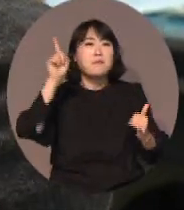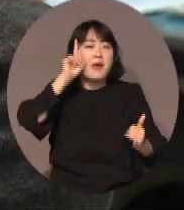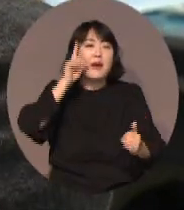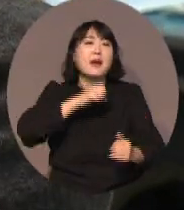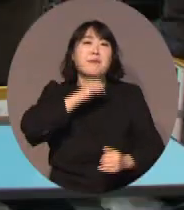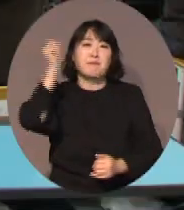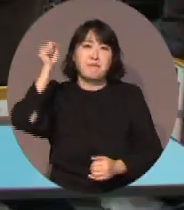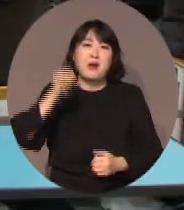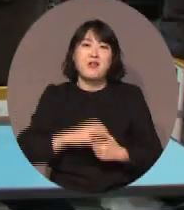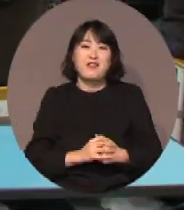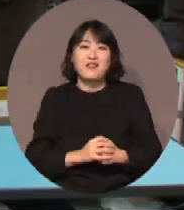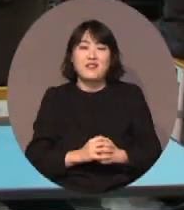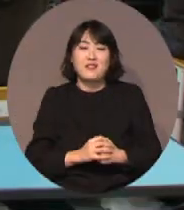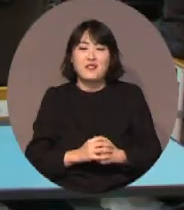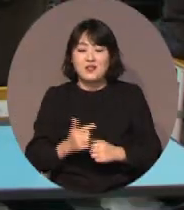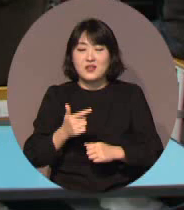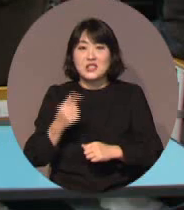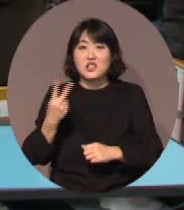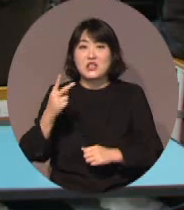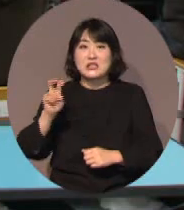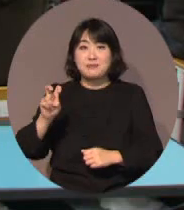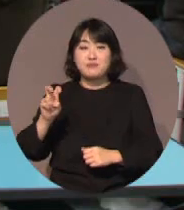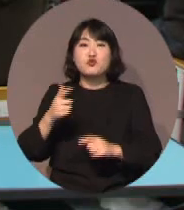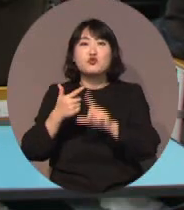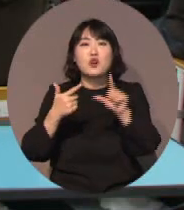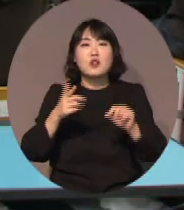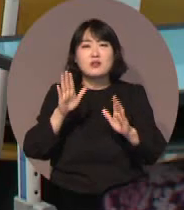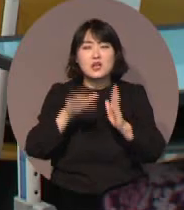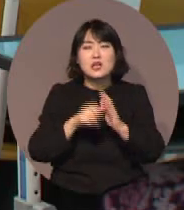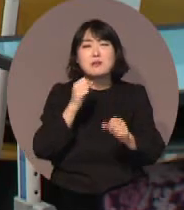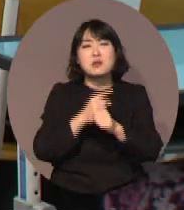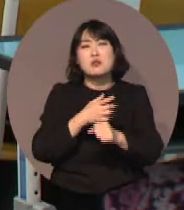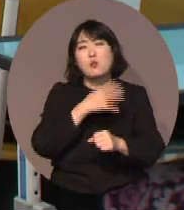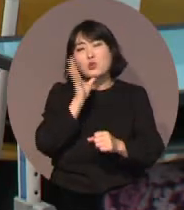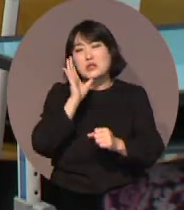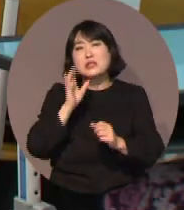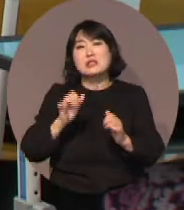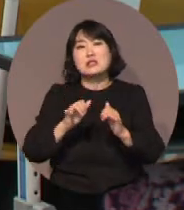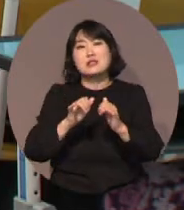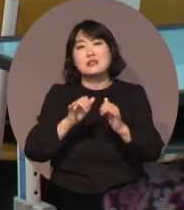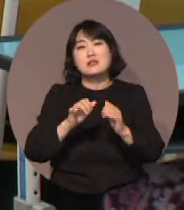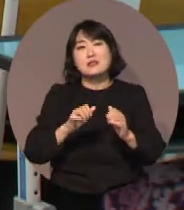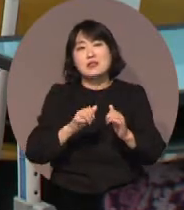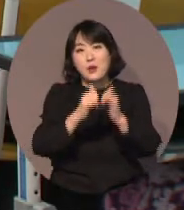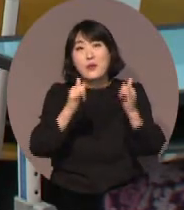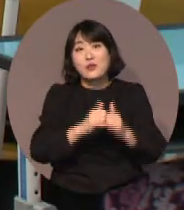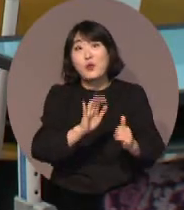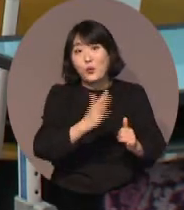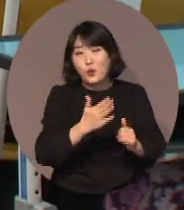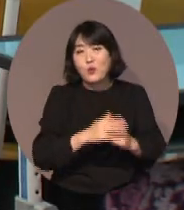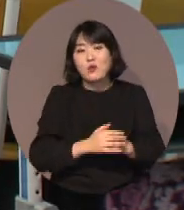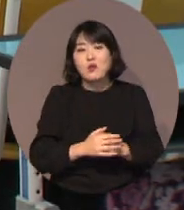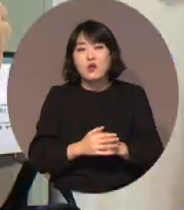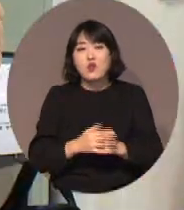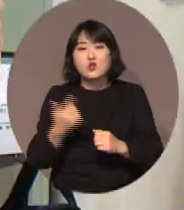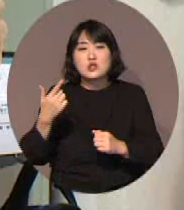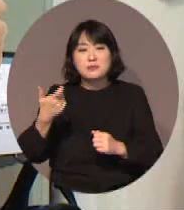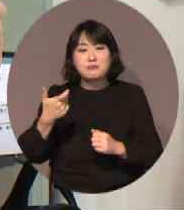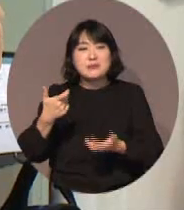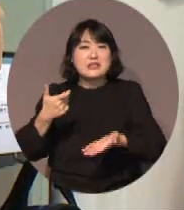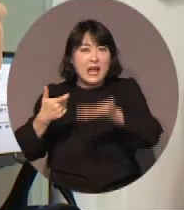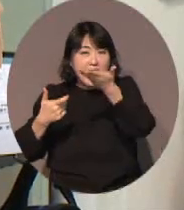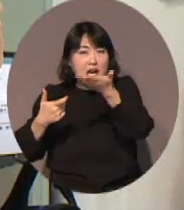거머쥐었습니다. 대전은 지난 2020년 6월 이미 고령사회로 진입했고 지난해 65살 이상 인구가 전체